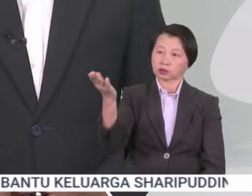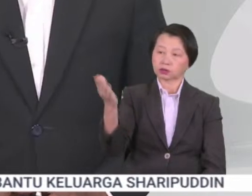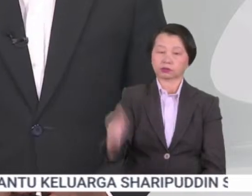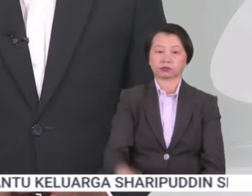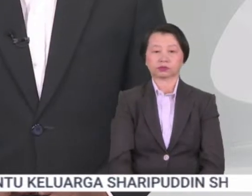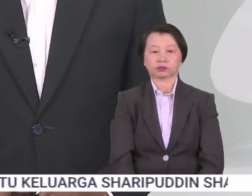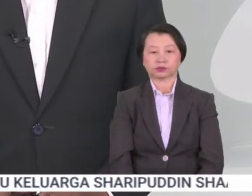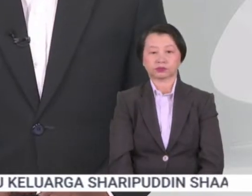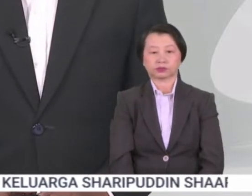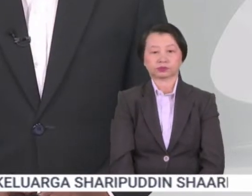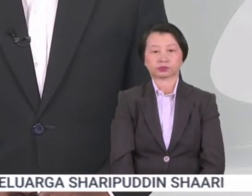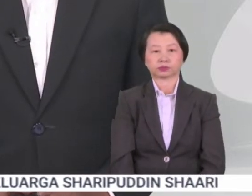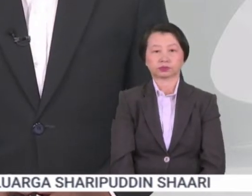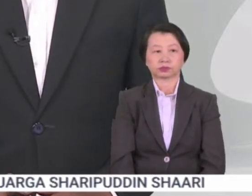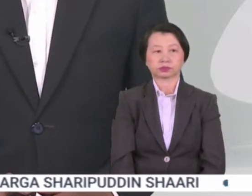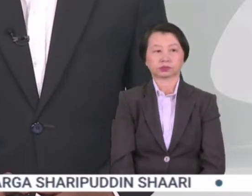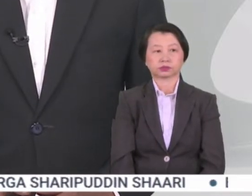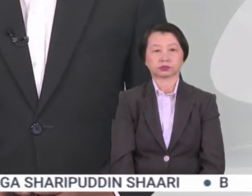kinabaluam